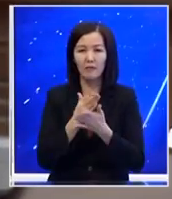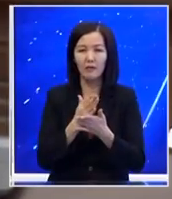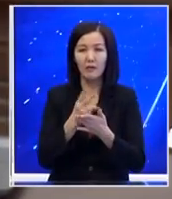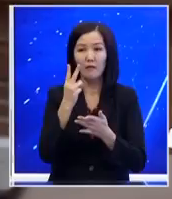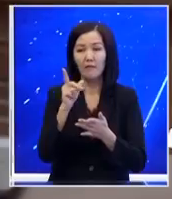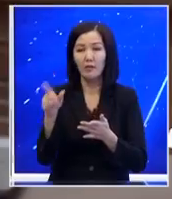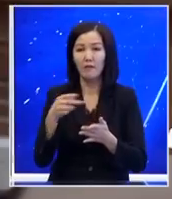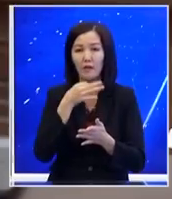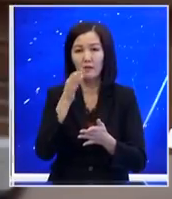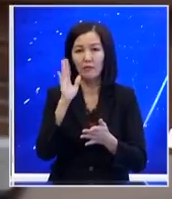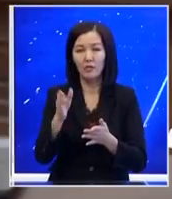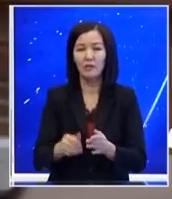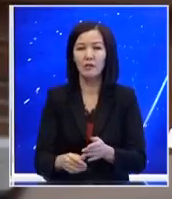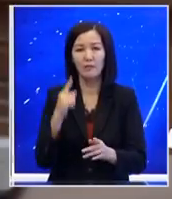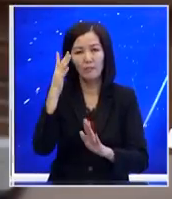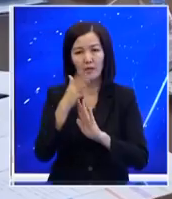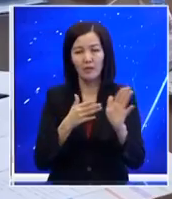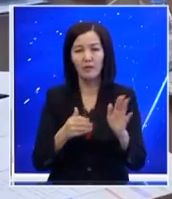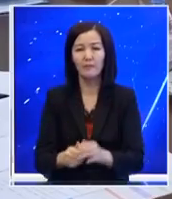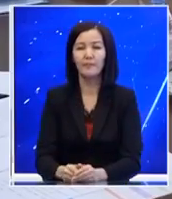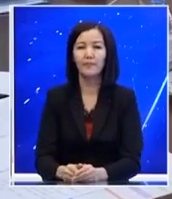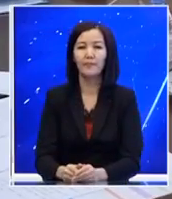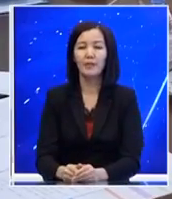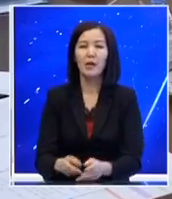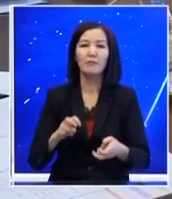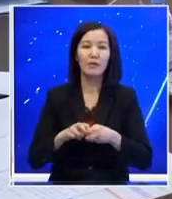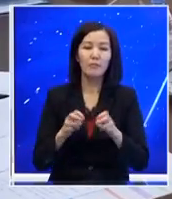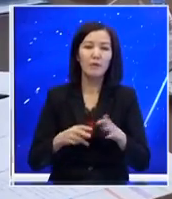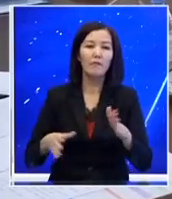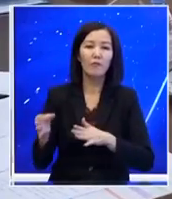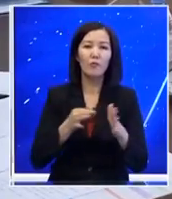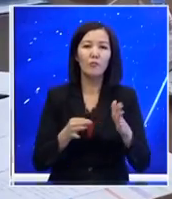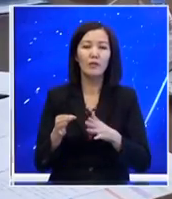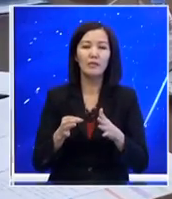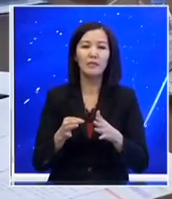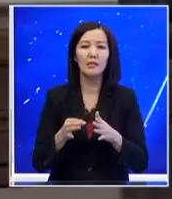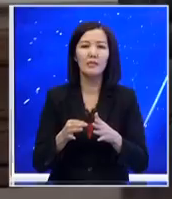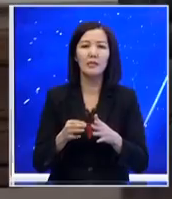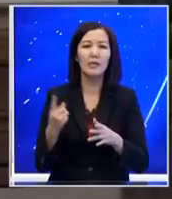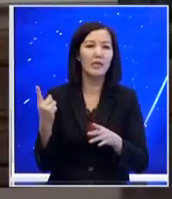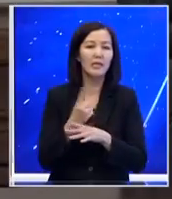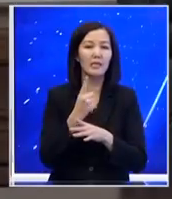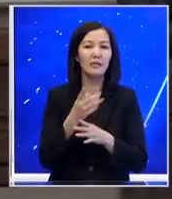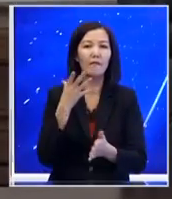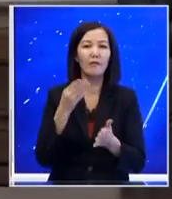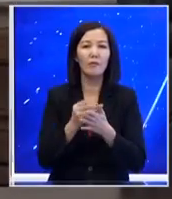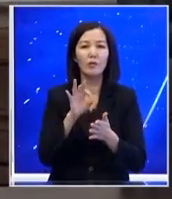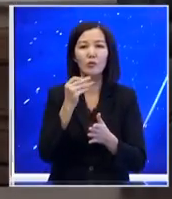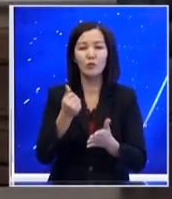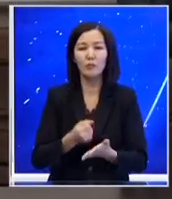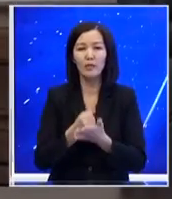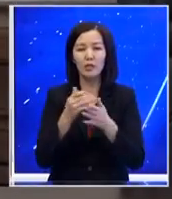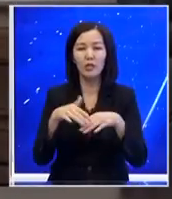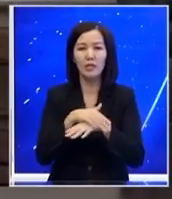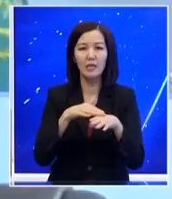отвечаете. Хорошо, Мандар Абаш. Понятно, да? Хорошо. Не возникает проблем в области и с единовременными выплатами по социальной поддержке